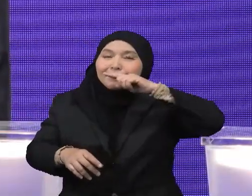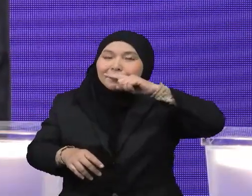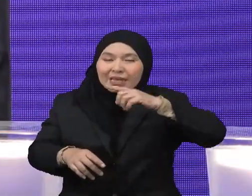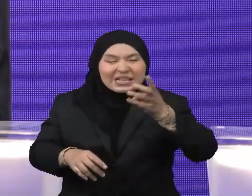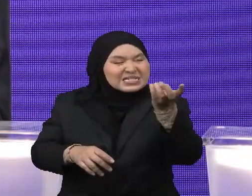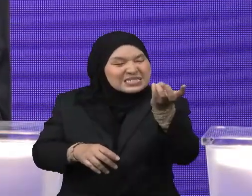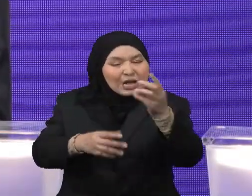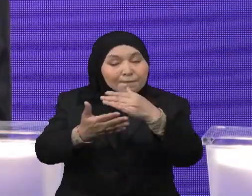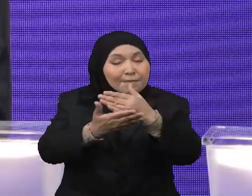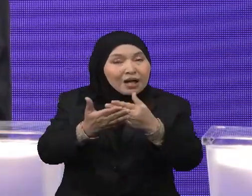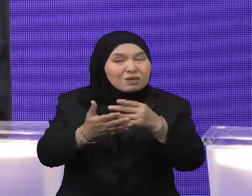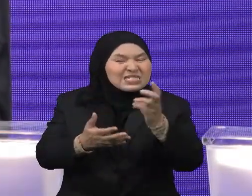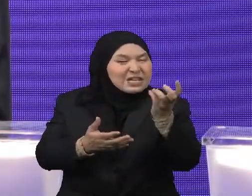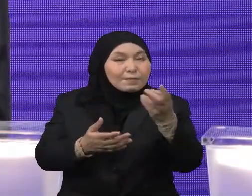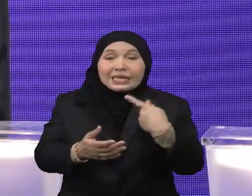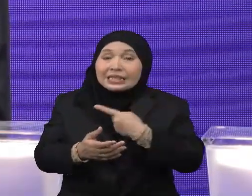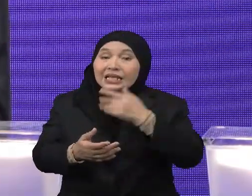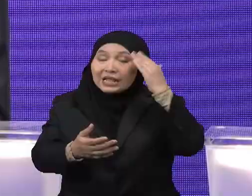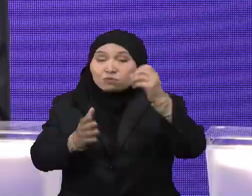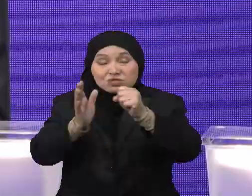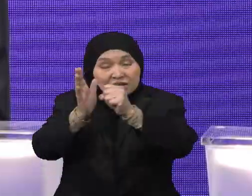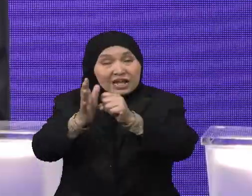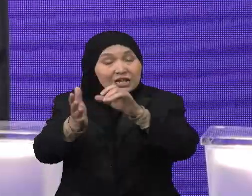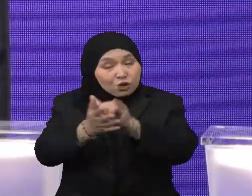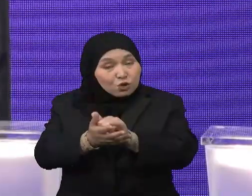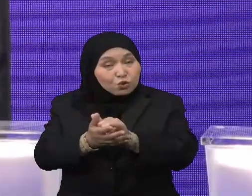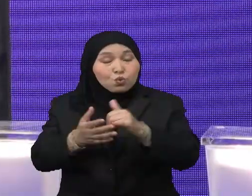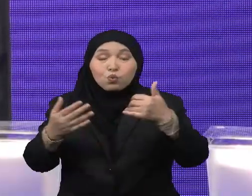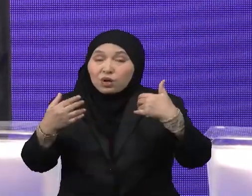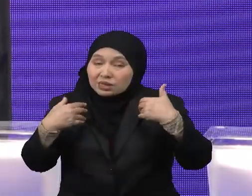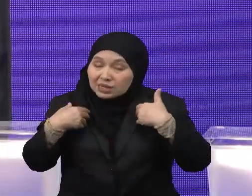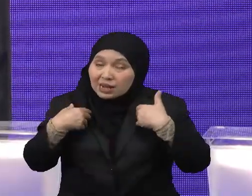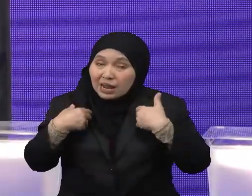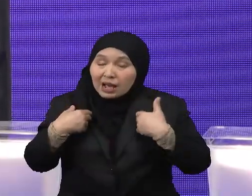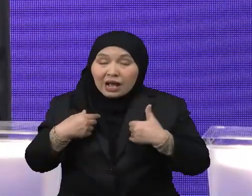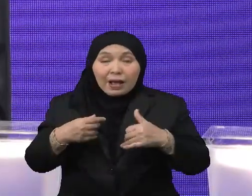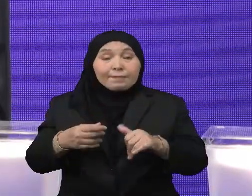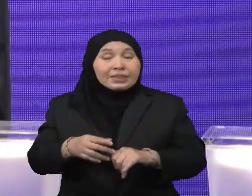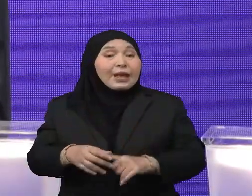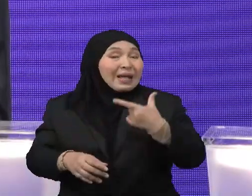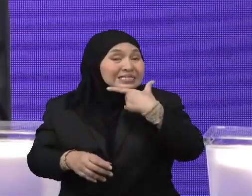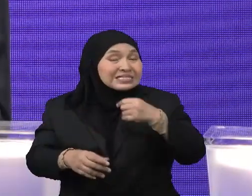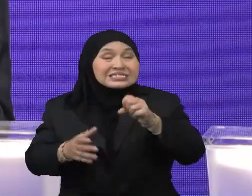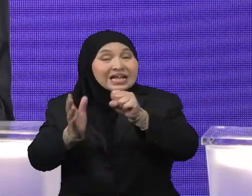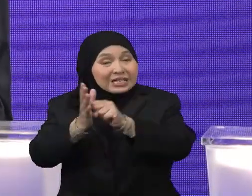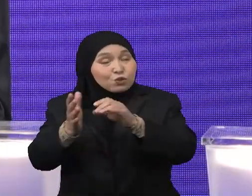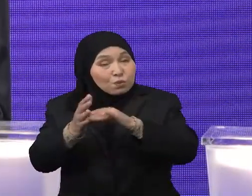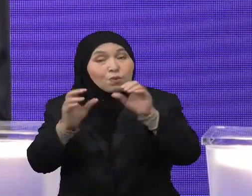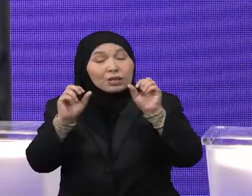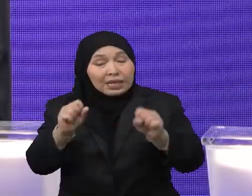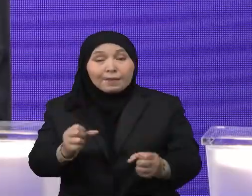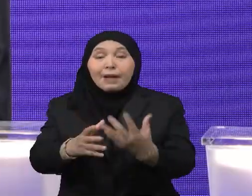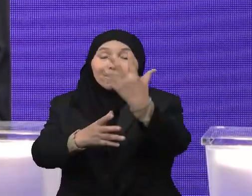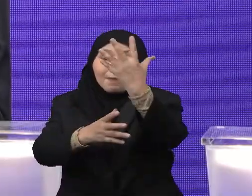setengah biji Tamar Maksudnya kerani kita tahu sedekah itu tutupisalam yang mana sedekah ini boleh